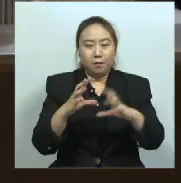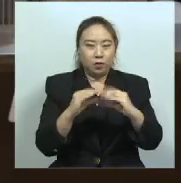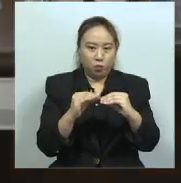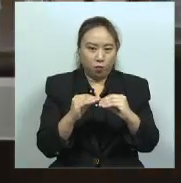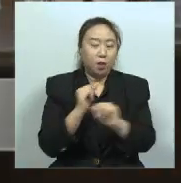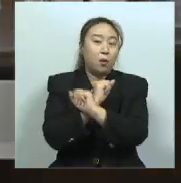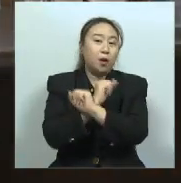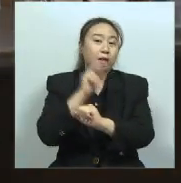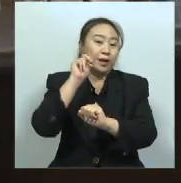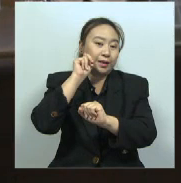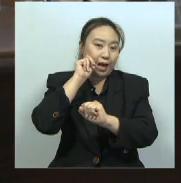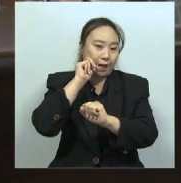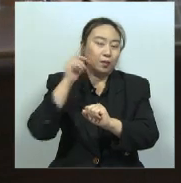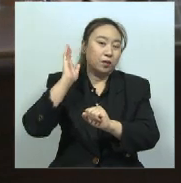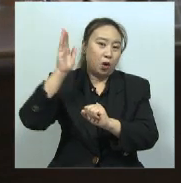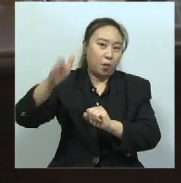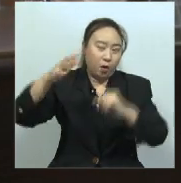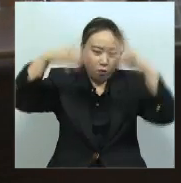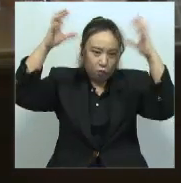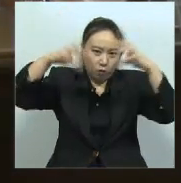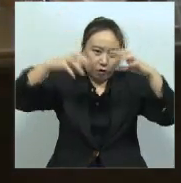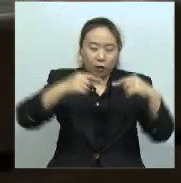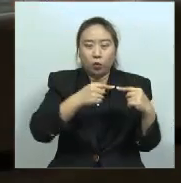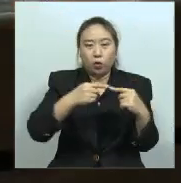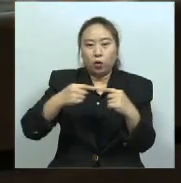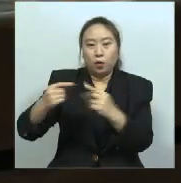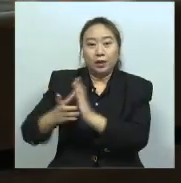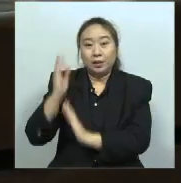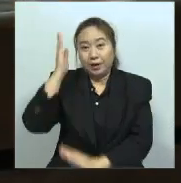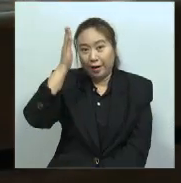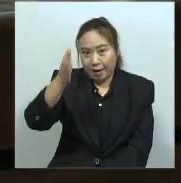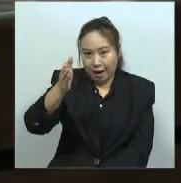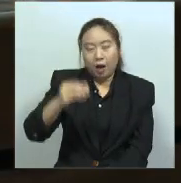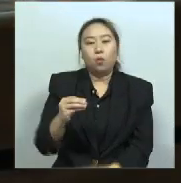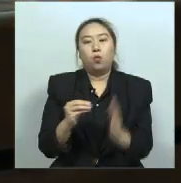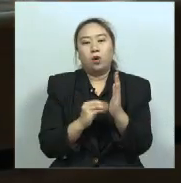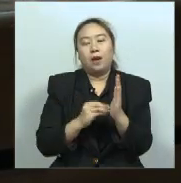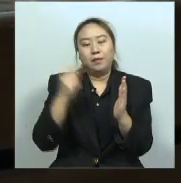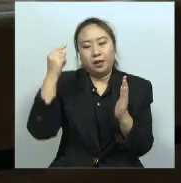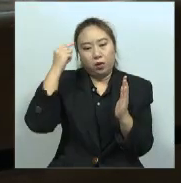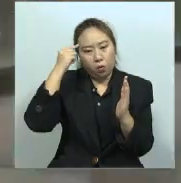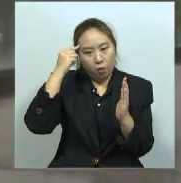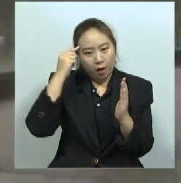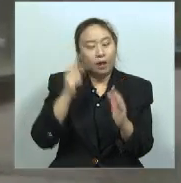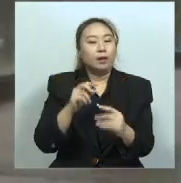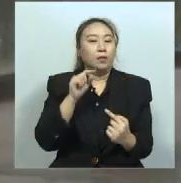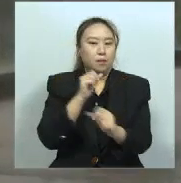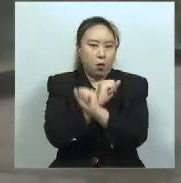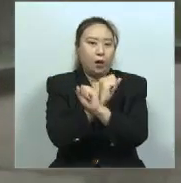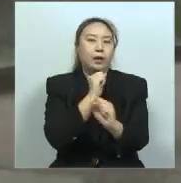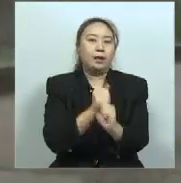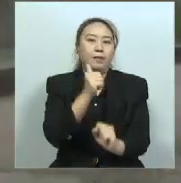การณ์น้ำในช่วงที่จะมีฝนตกหนักจนถึงสัปดาห์หน้านะครับซึ่งกรุงเทพมหานครเชื่อมั่นว่าจะสามารถรับมือกับสถานการณ์